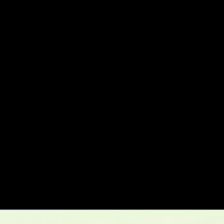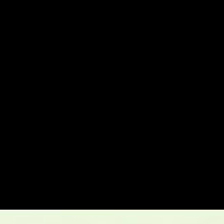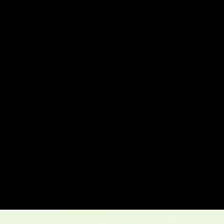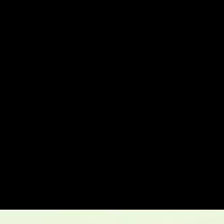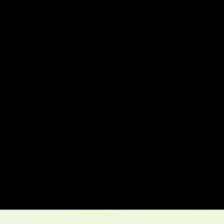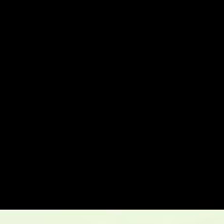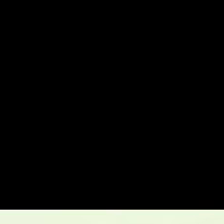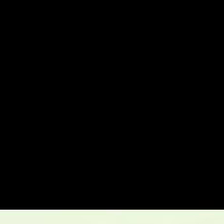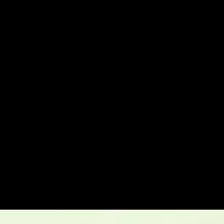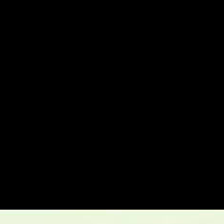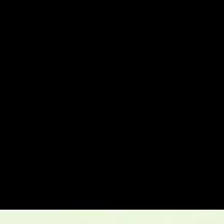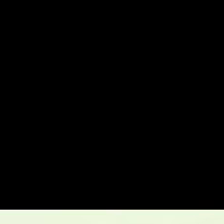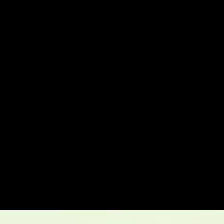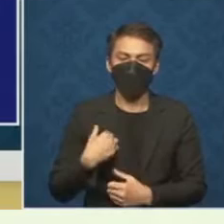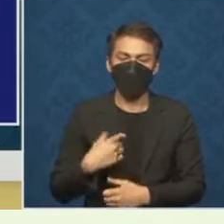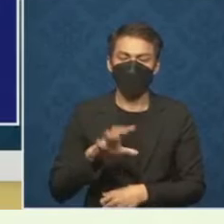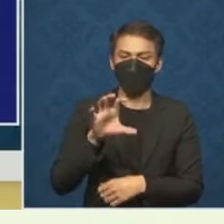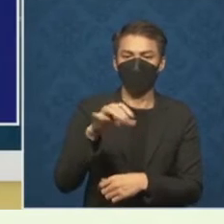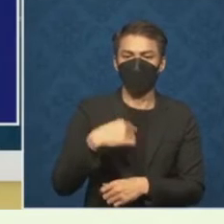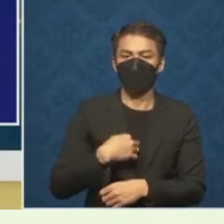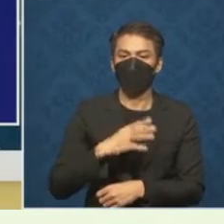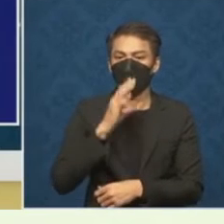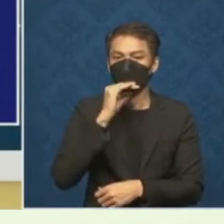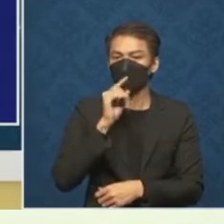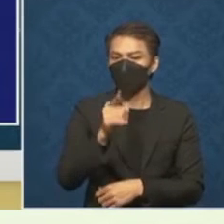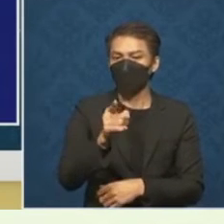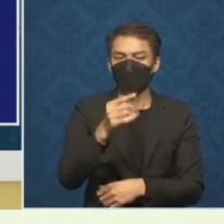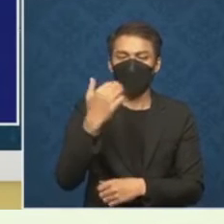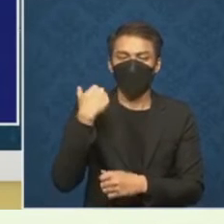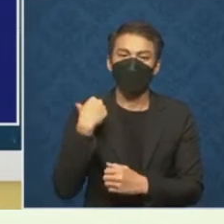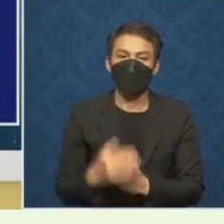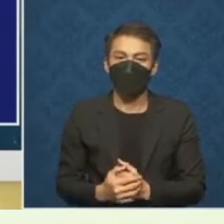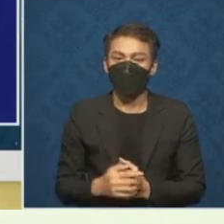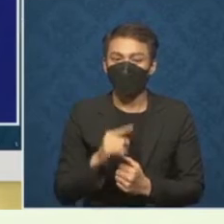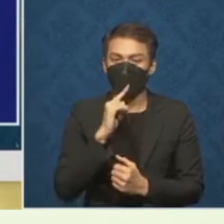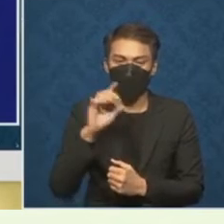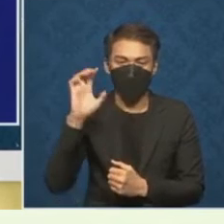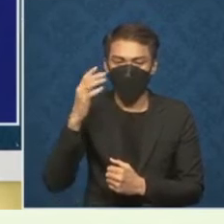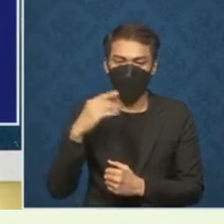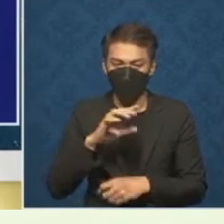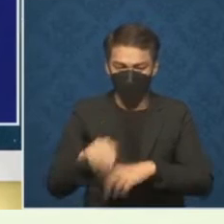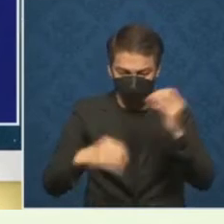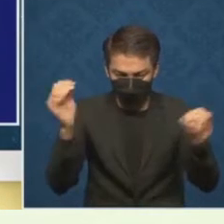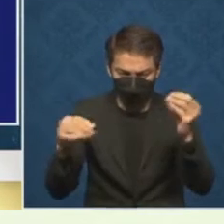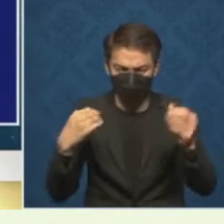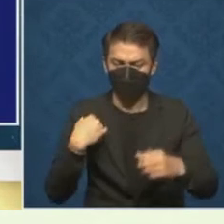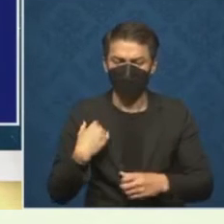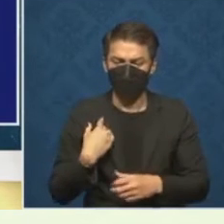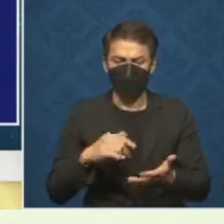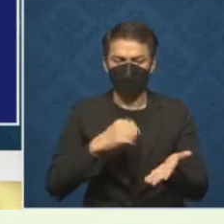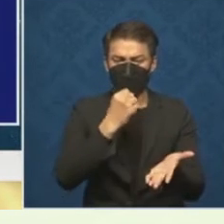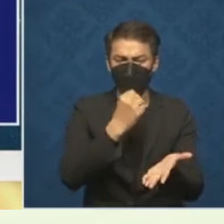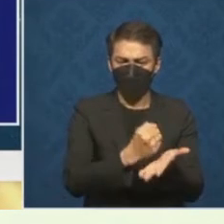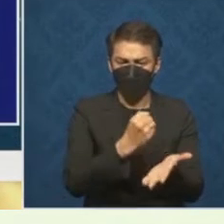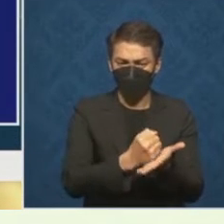การข่มขู่นะครับพูดจาข่มขู่ไม่เชื่อฟังก็ไปตรวจค้นเลยนะครับทั้งที่ไม่มีหมายนะครับไม่มีหมายแล้วผมซัก